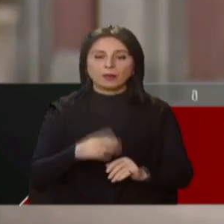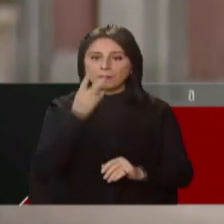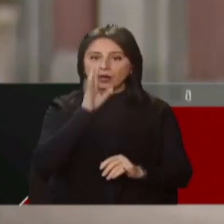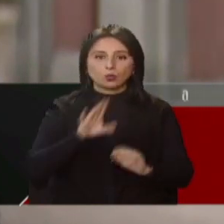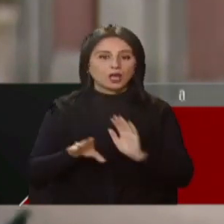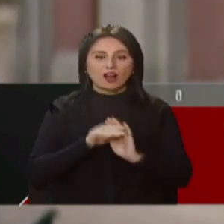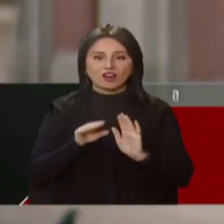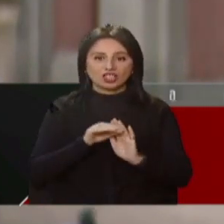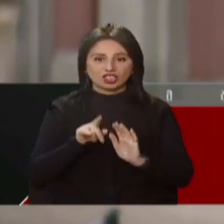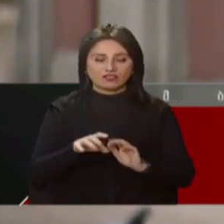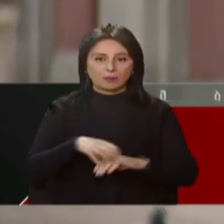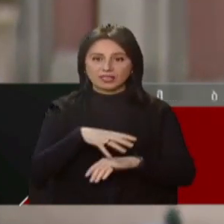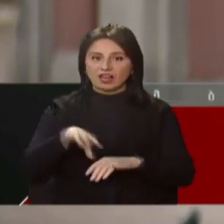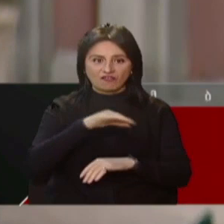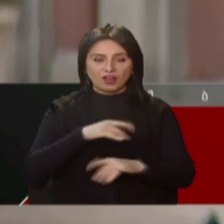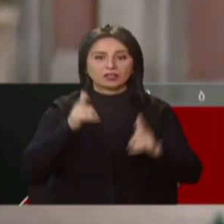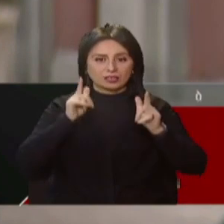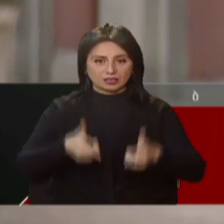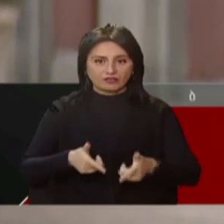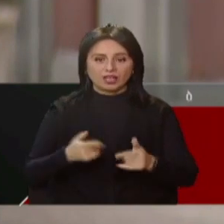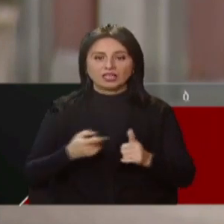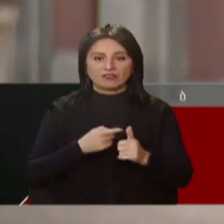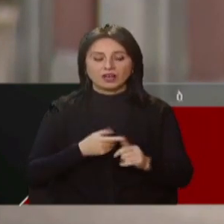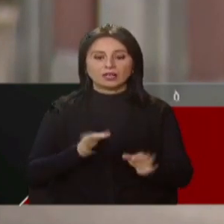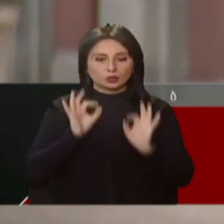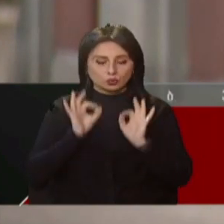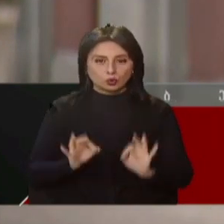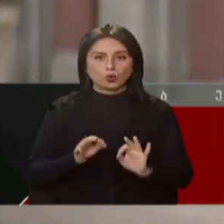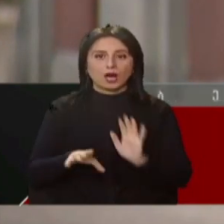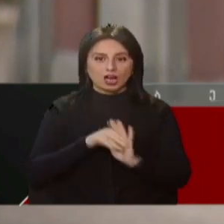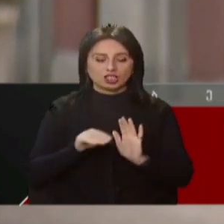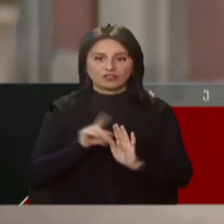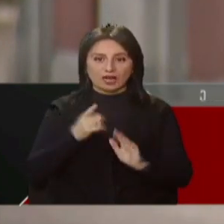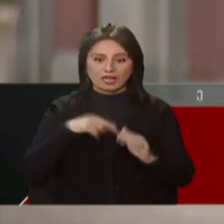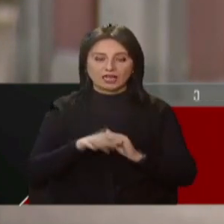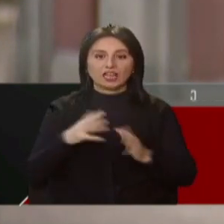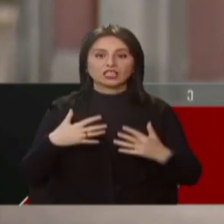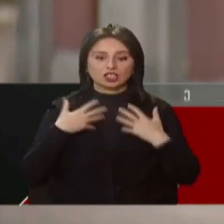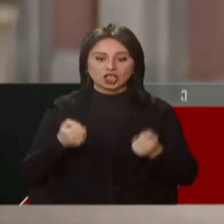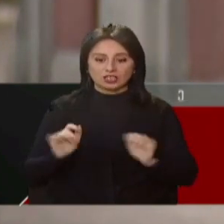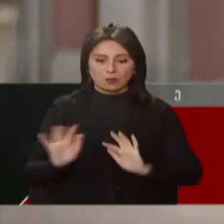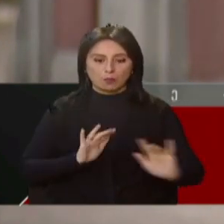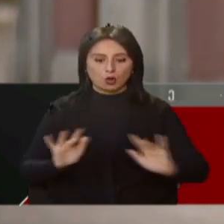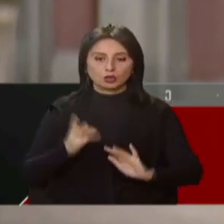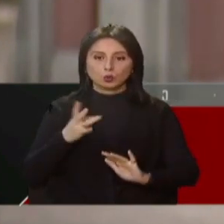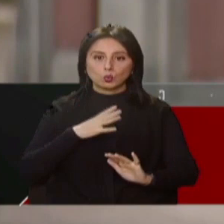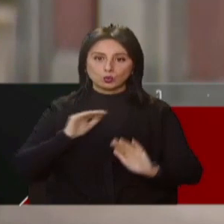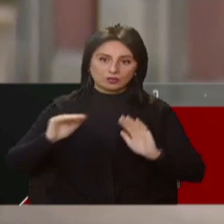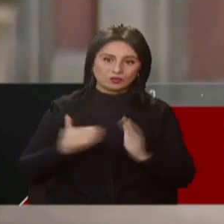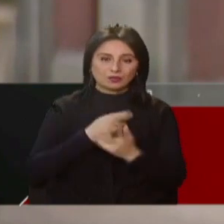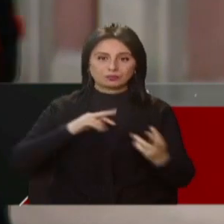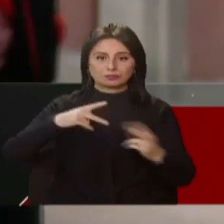რომ არჩევნებს პარტიაში ყველა ემხრობა და თვლიან, რომ მიზანშეწონილი არის არჩევნები, რადგან ეს არის ჯანსაღი პროცესი, უნდა მოხდეს